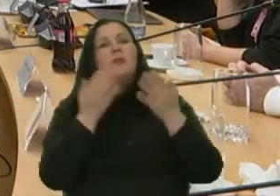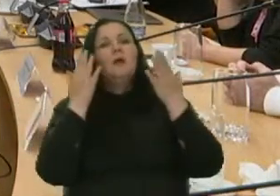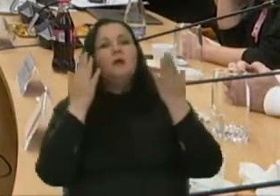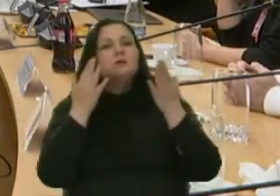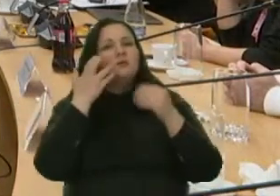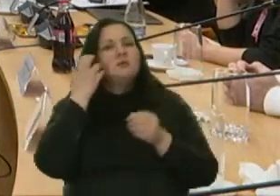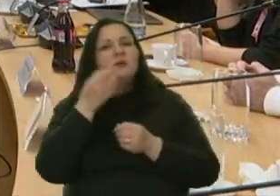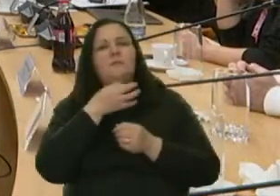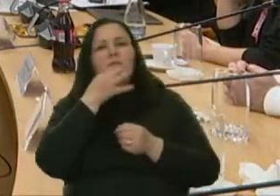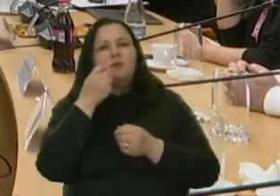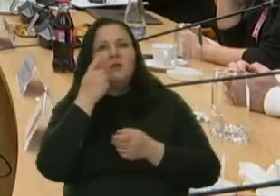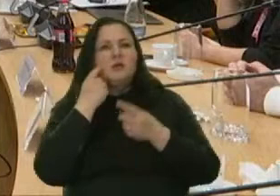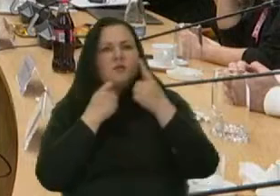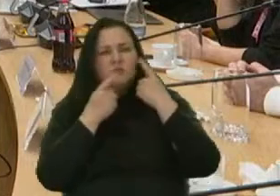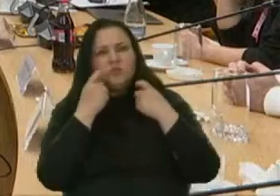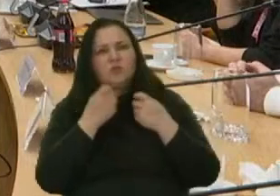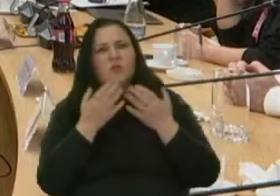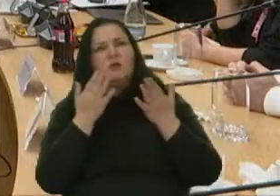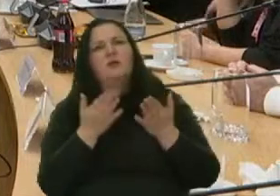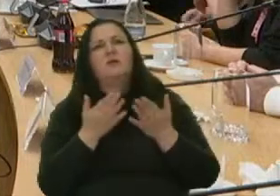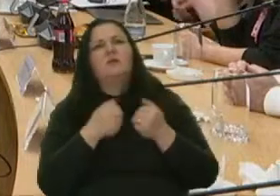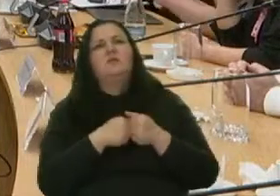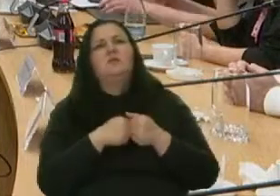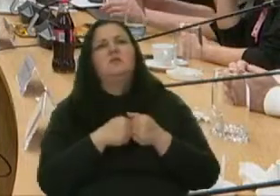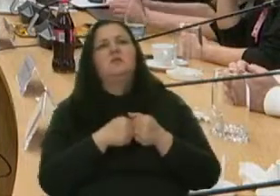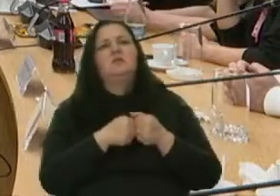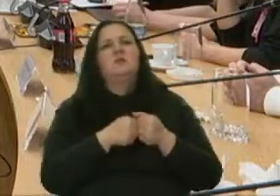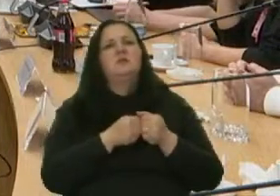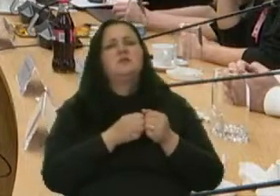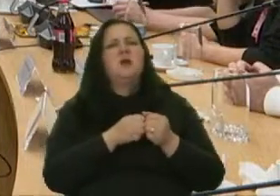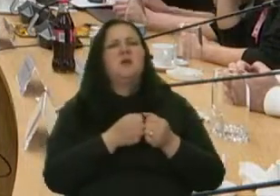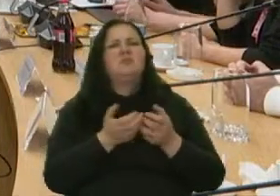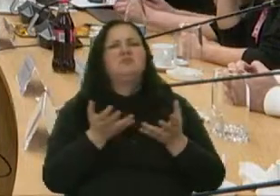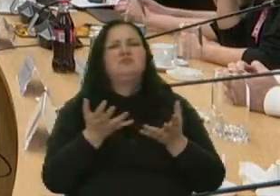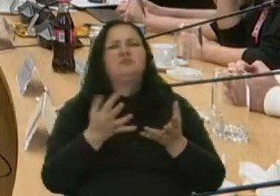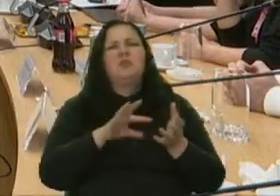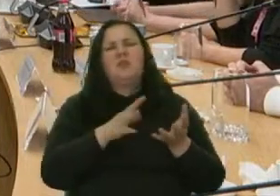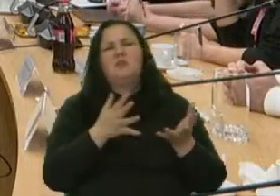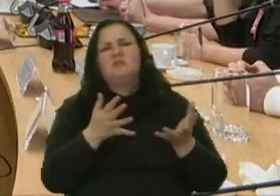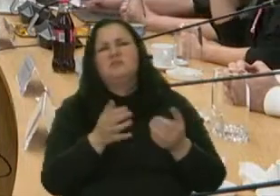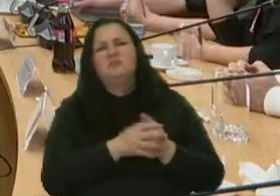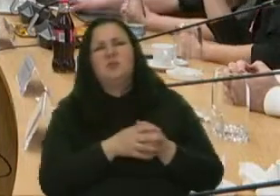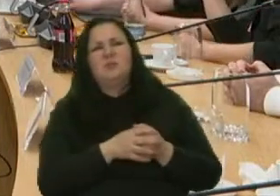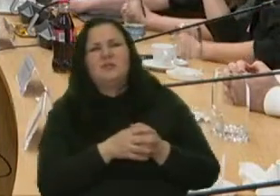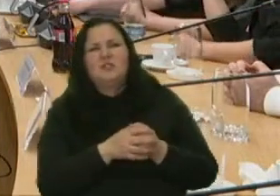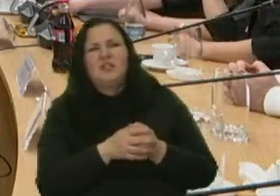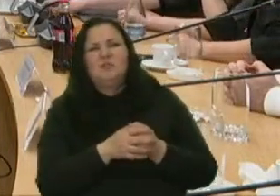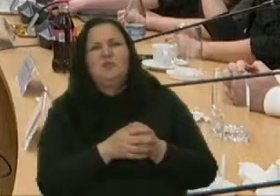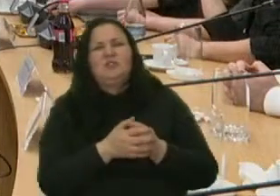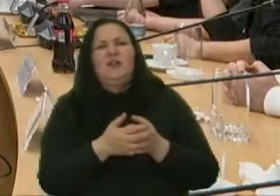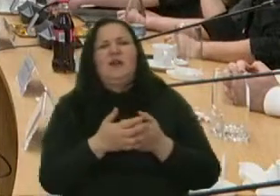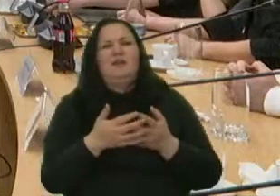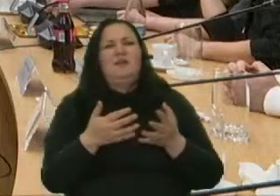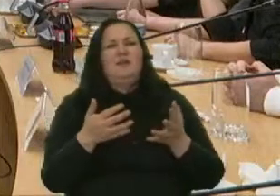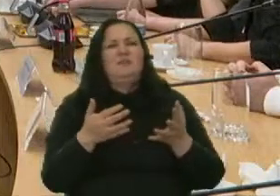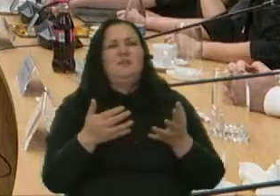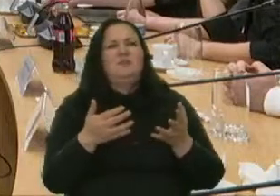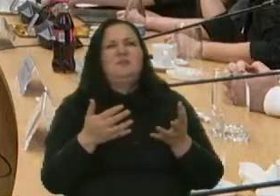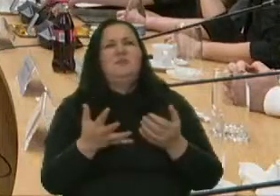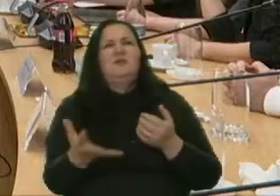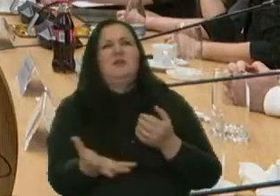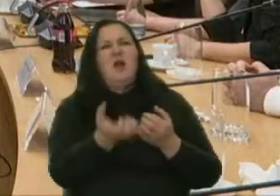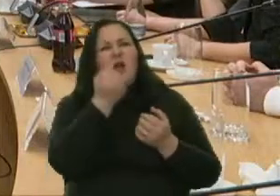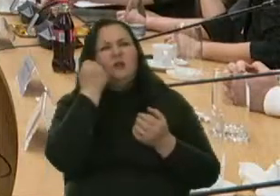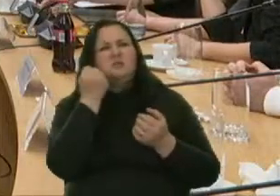când am spus că încercarea asta de a smulge lacrimi și ă cum le spune le alea pe emoticoane pe